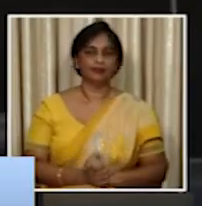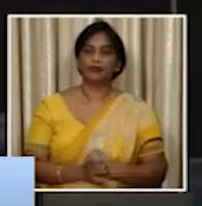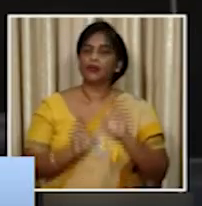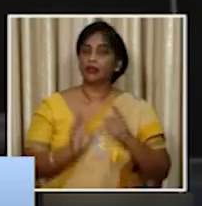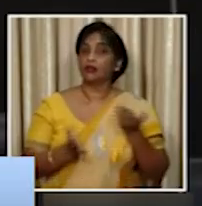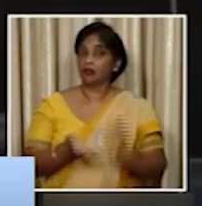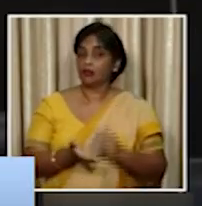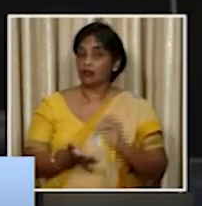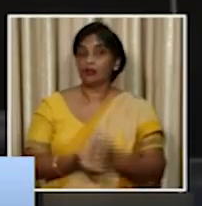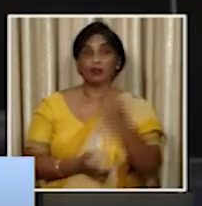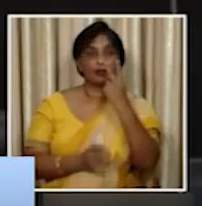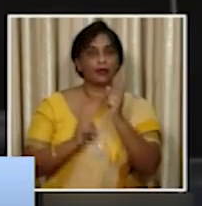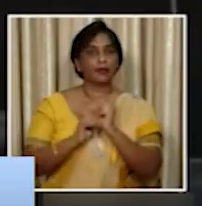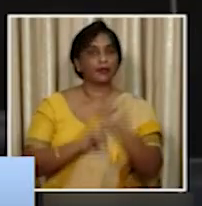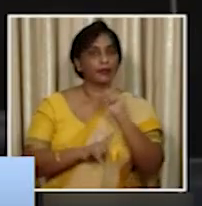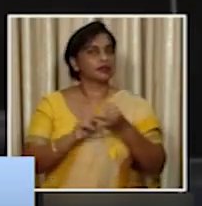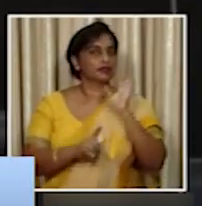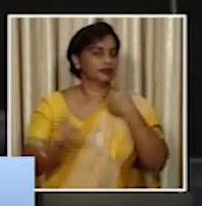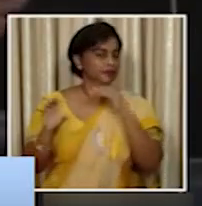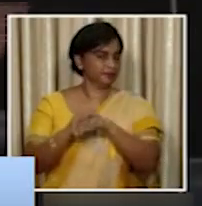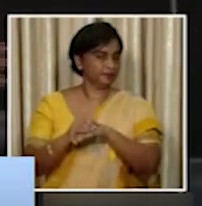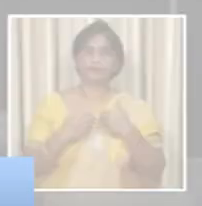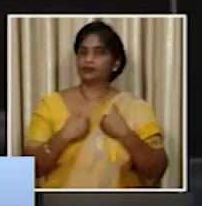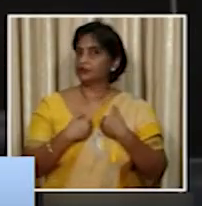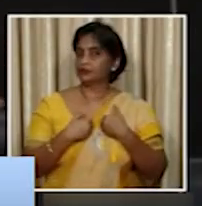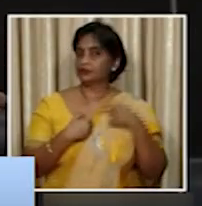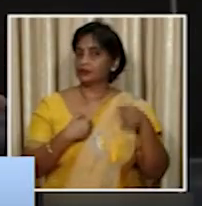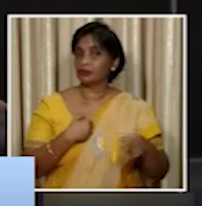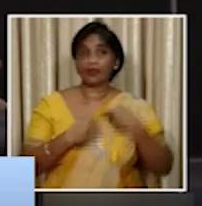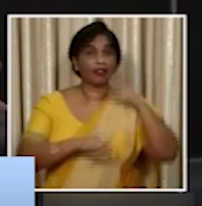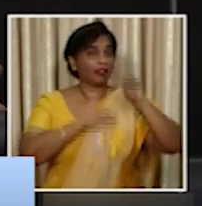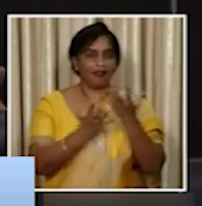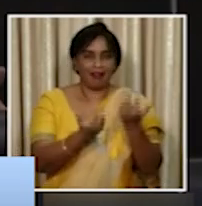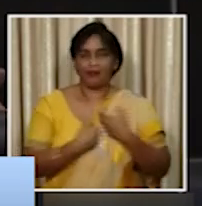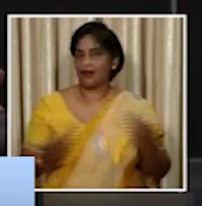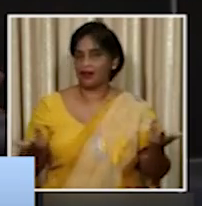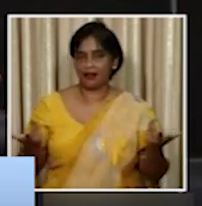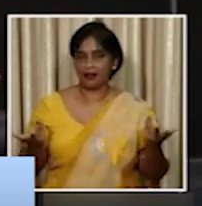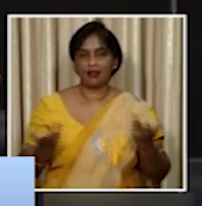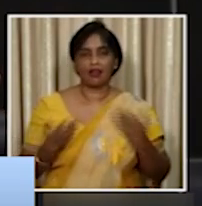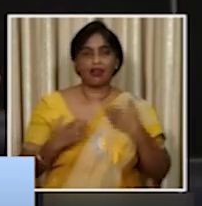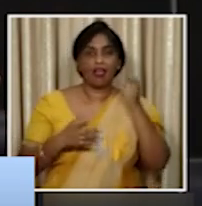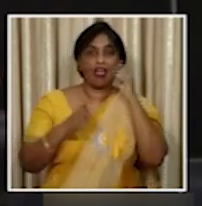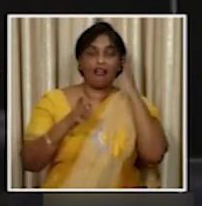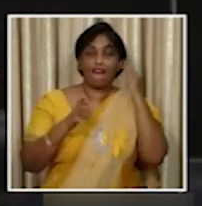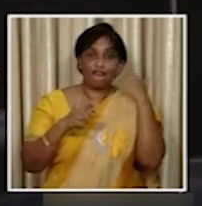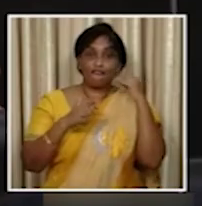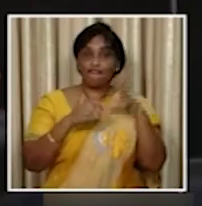මම දෙපාරක් මේ පාර්ලිමේන්තු කාර්ක සභාවෙන් අයින් කරා. මට මේකෙන් වරප්‍රසාදයක් ලැබෙන්නේ නැහැ. මගේ වයිෆ්ගෙන් ඇහුවොත්